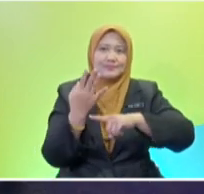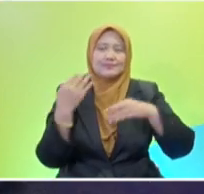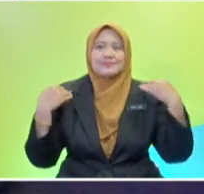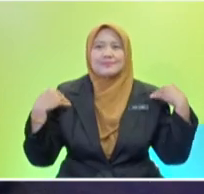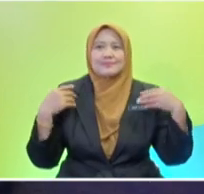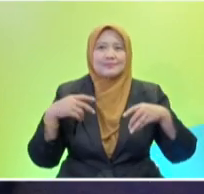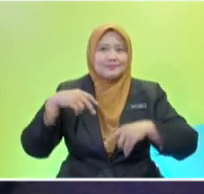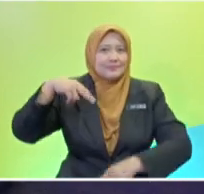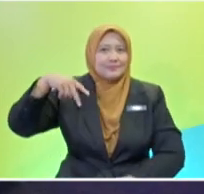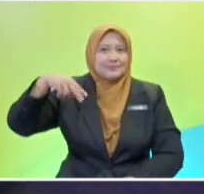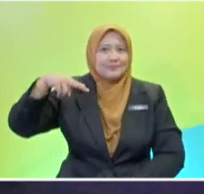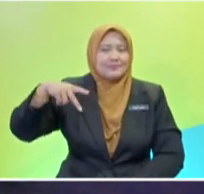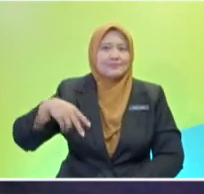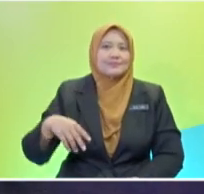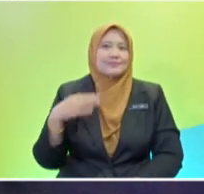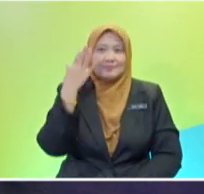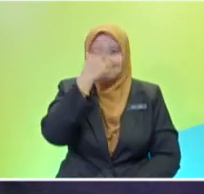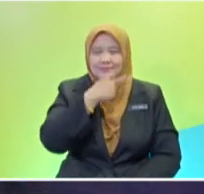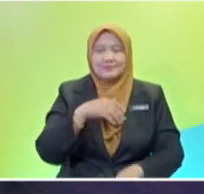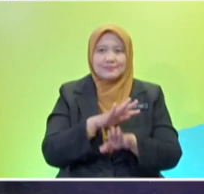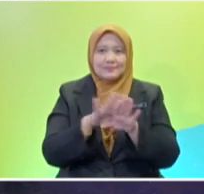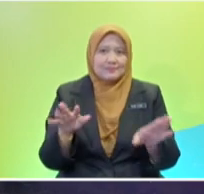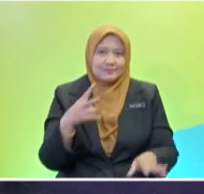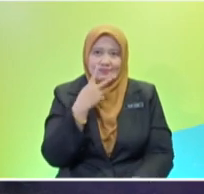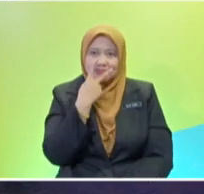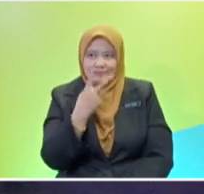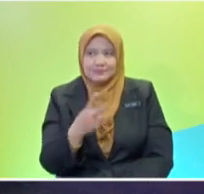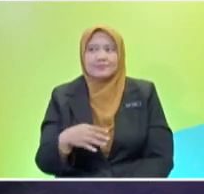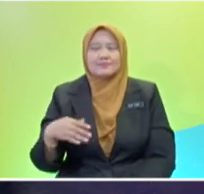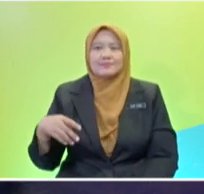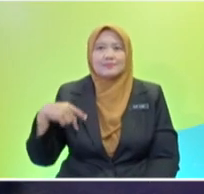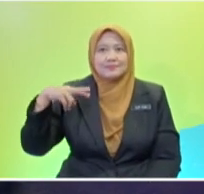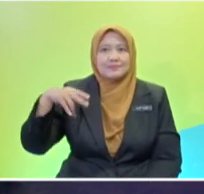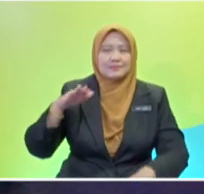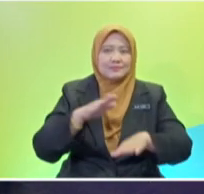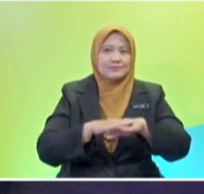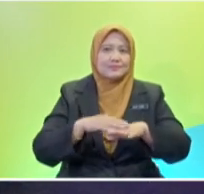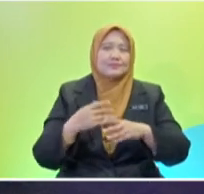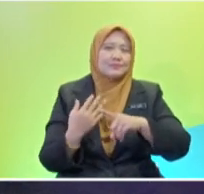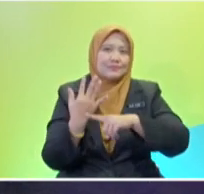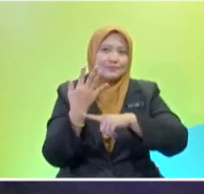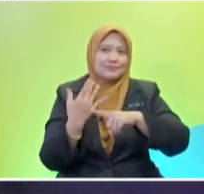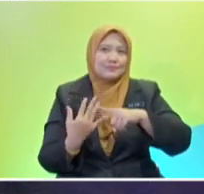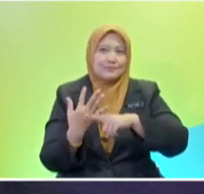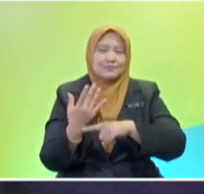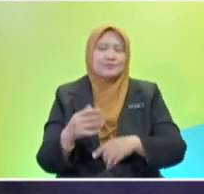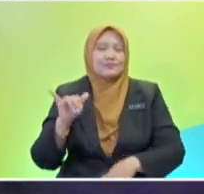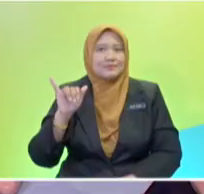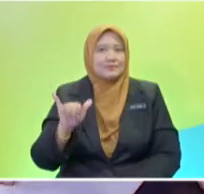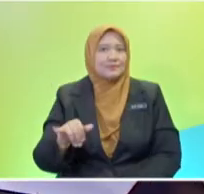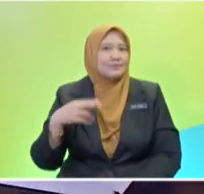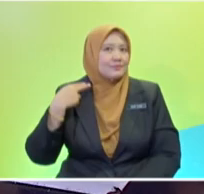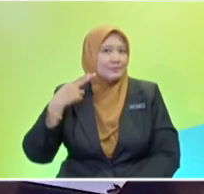ada kaki-kaki cantik tak pernah tengok kaki atas rumput rumput yang